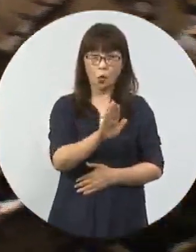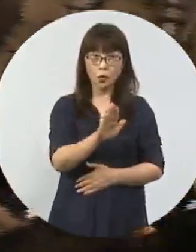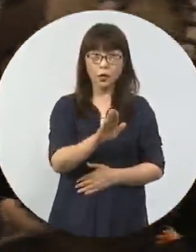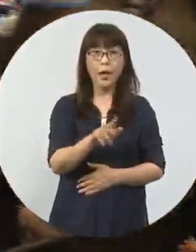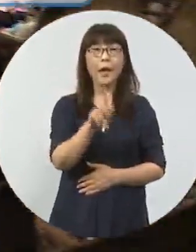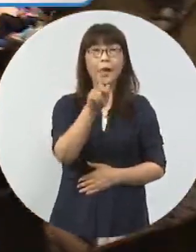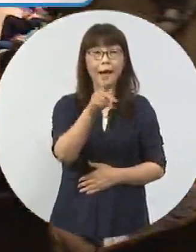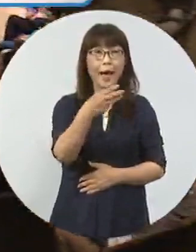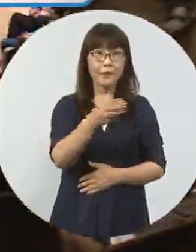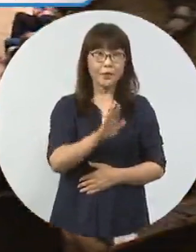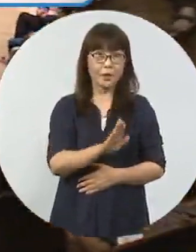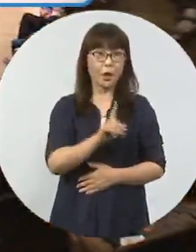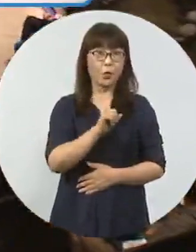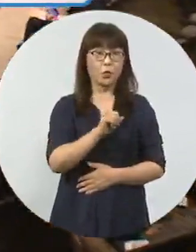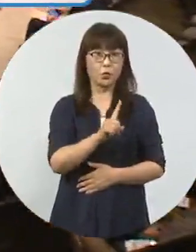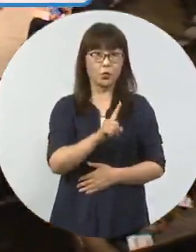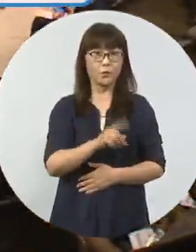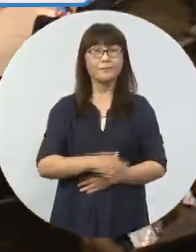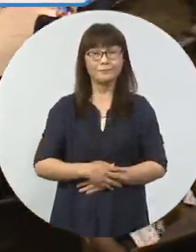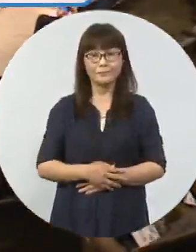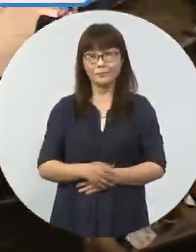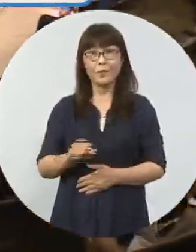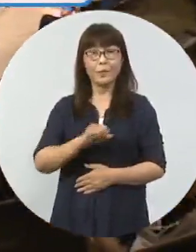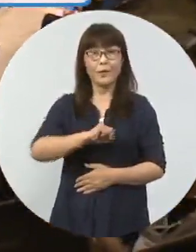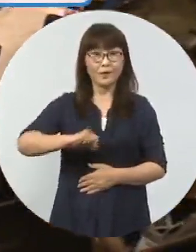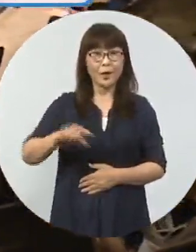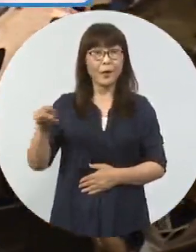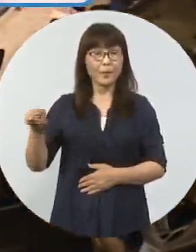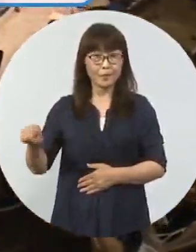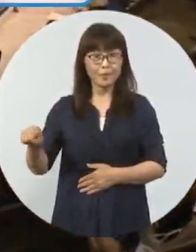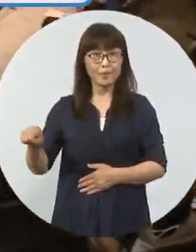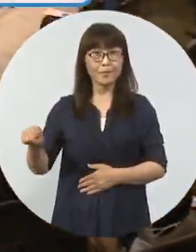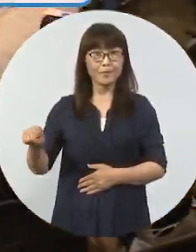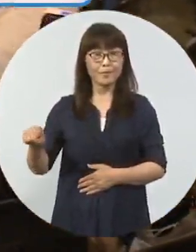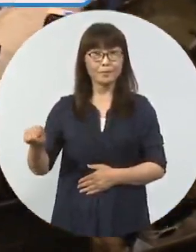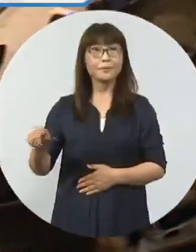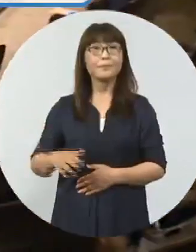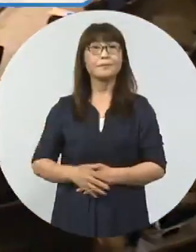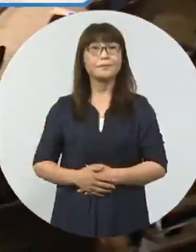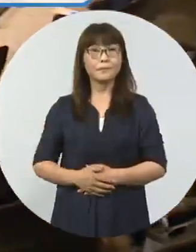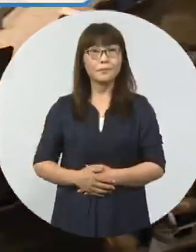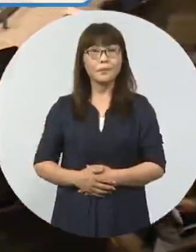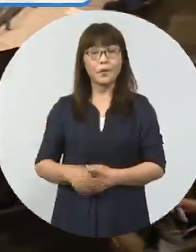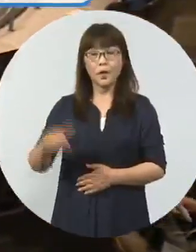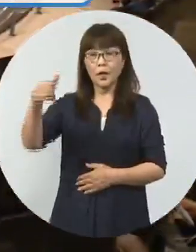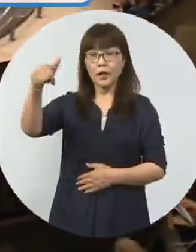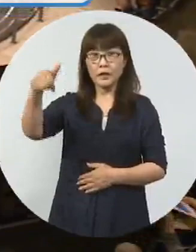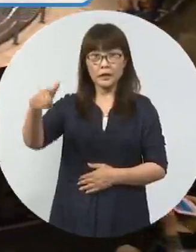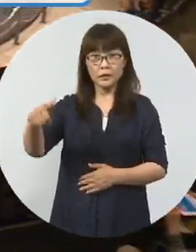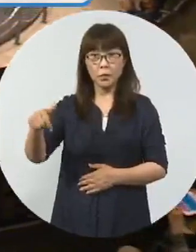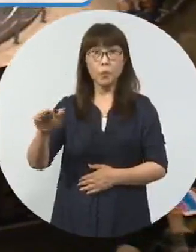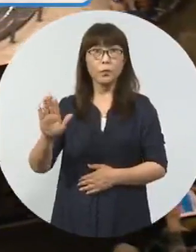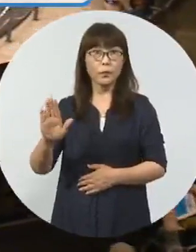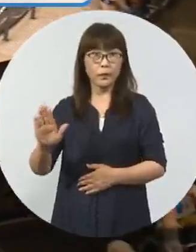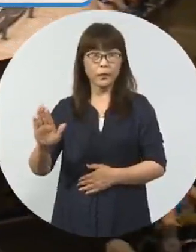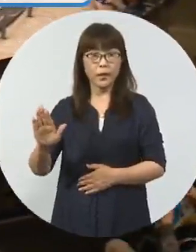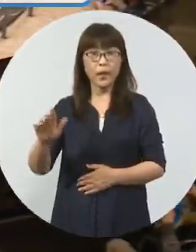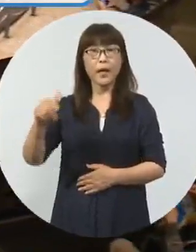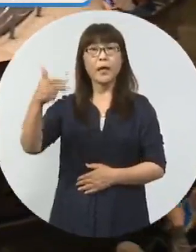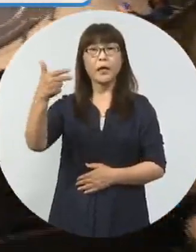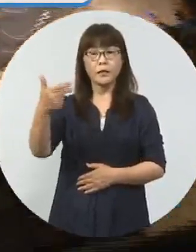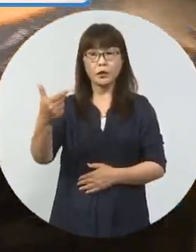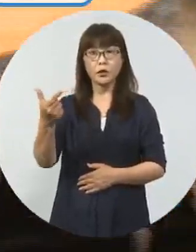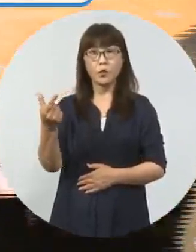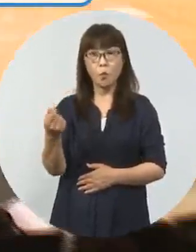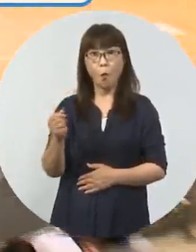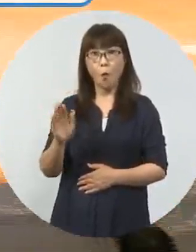上手と呼びます。でそして反対に客席から見て舞台の左側を下の手と書いて下